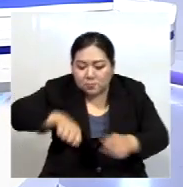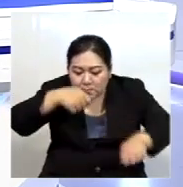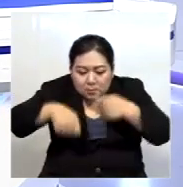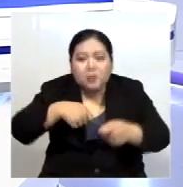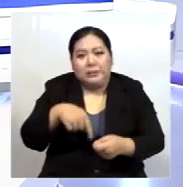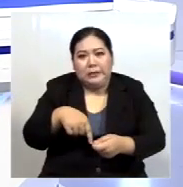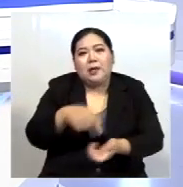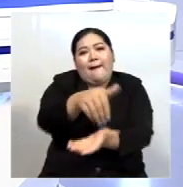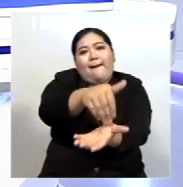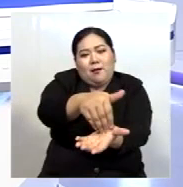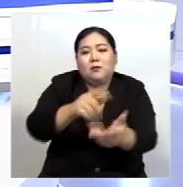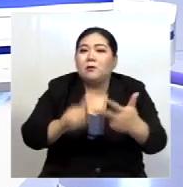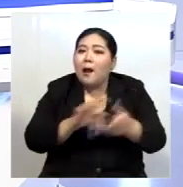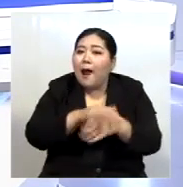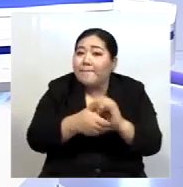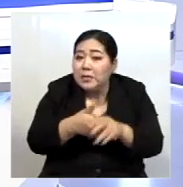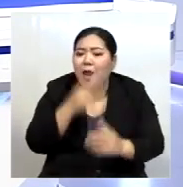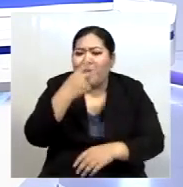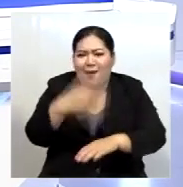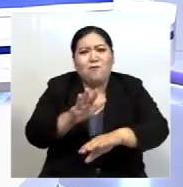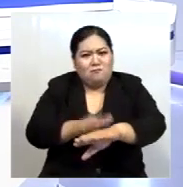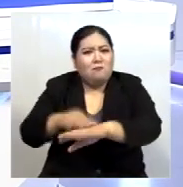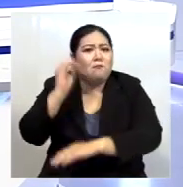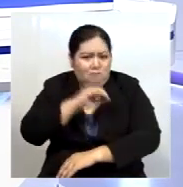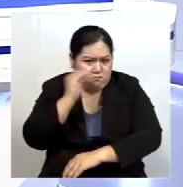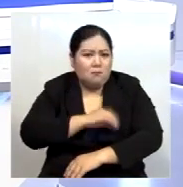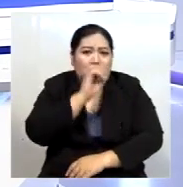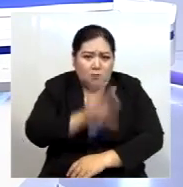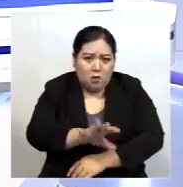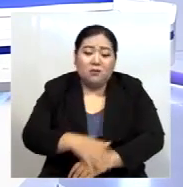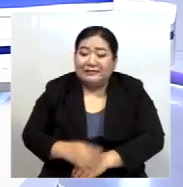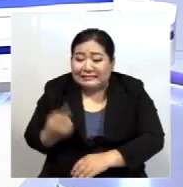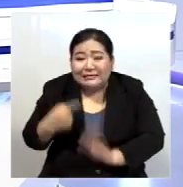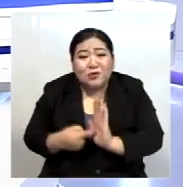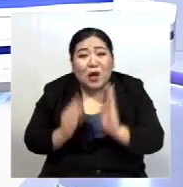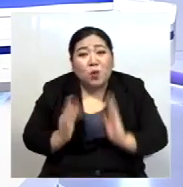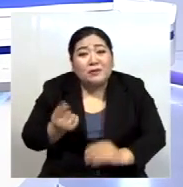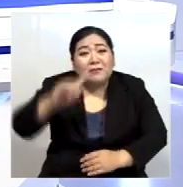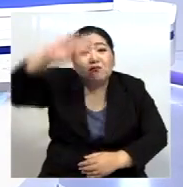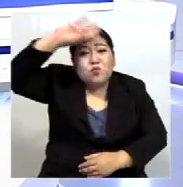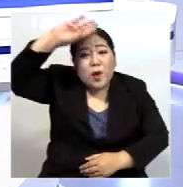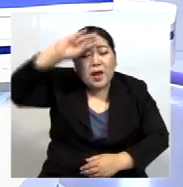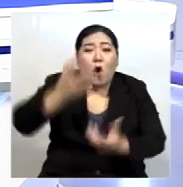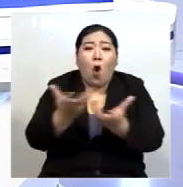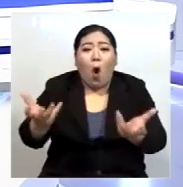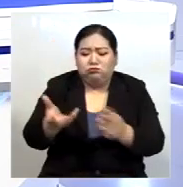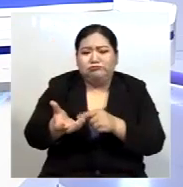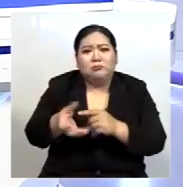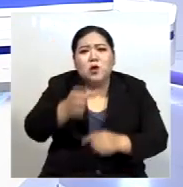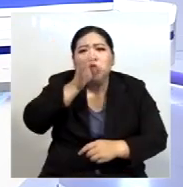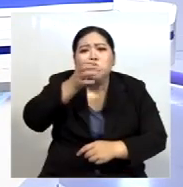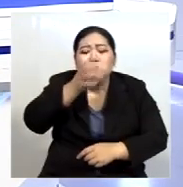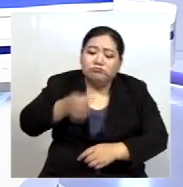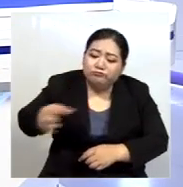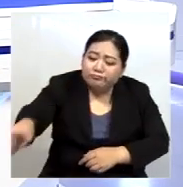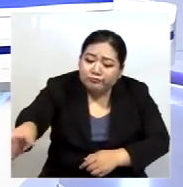กรณีที่เกิดขึ้นเนี่ยทำให้หลายๆคนเห็นชัดเจนแล้วว่าเรื่องของการใช้ของร่วมกันการสูบบุหรี่มวนเดียวกันซึ่งมันเป็นลักษณะเดียวกันกับเรื่องของ